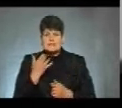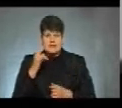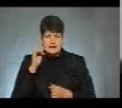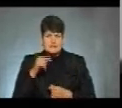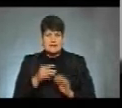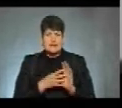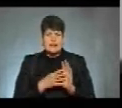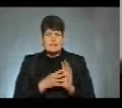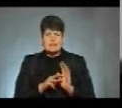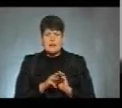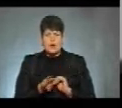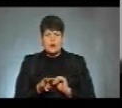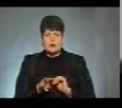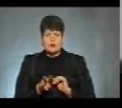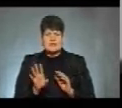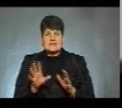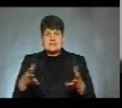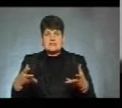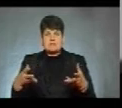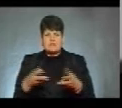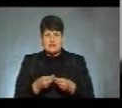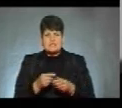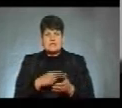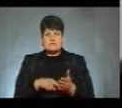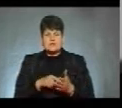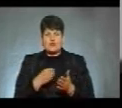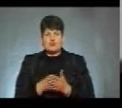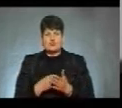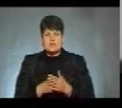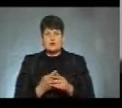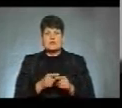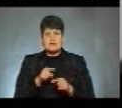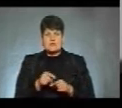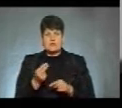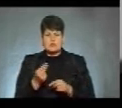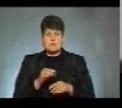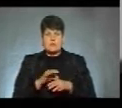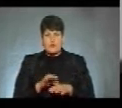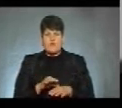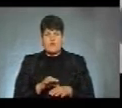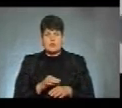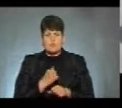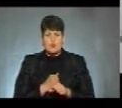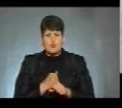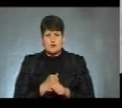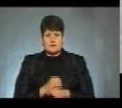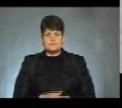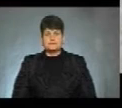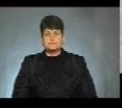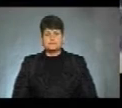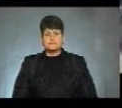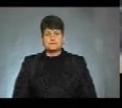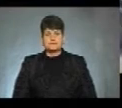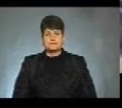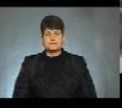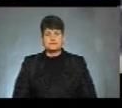9 мільйонів співфінансування з міського бюджету. На ці гроші ми якраз і проводимо роботи. Богдан Буденчук, Андрій